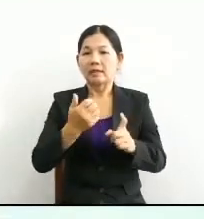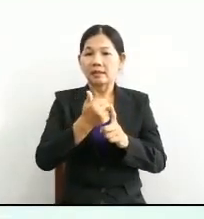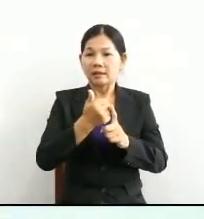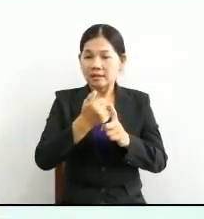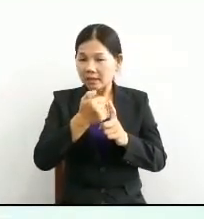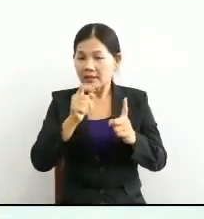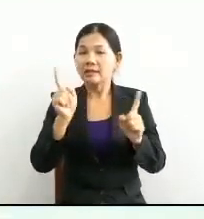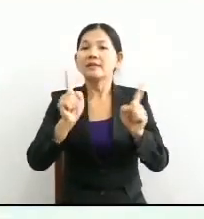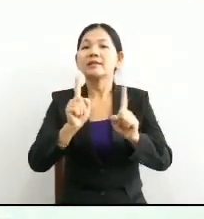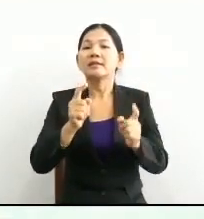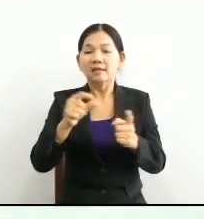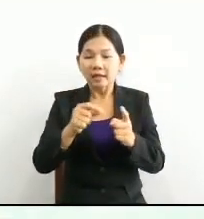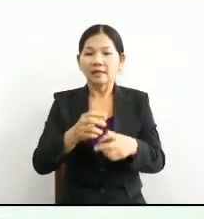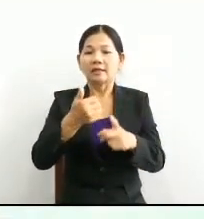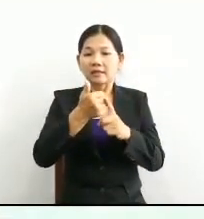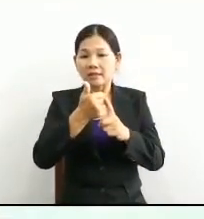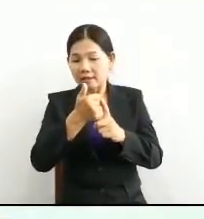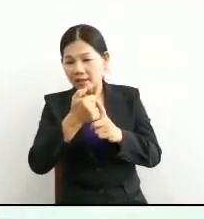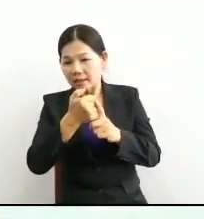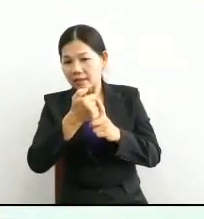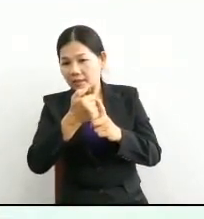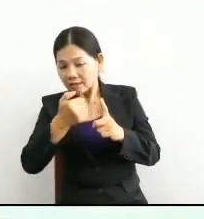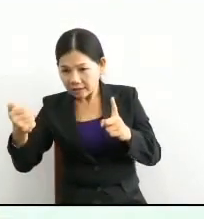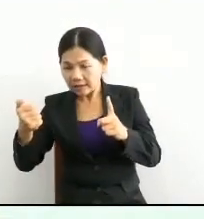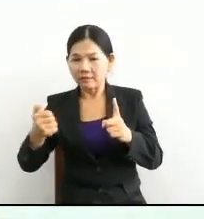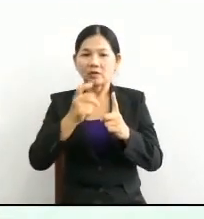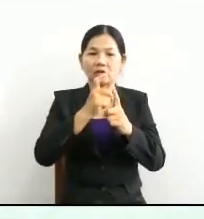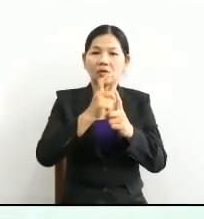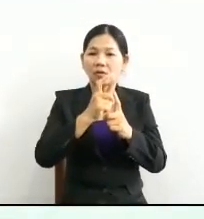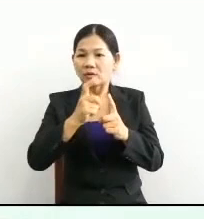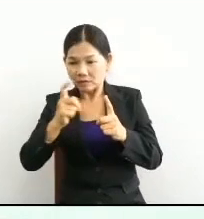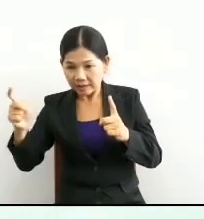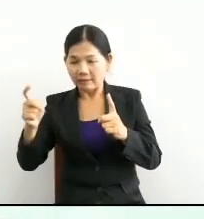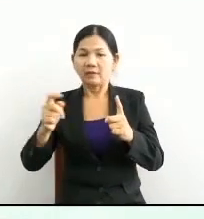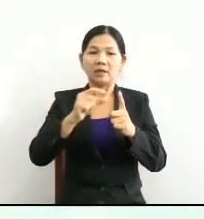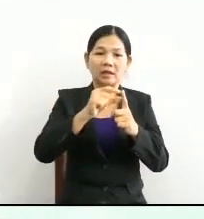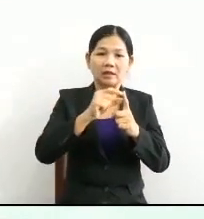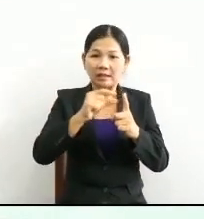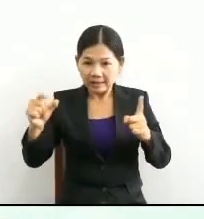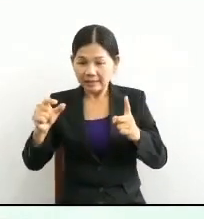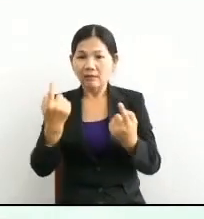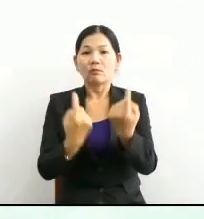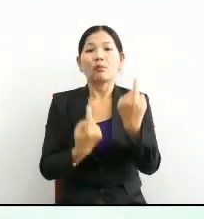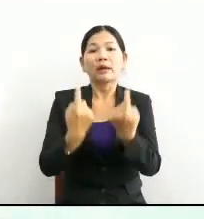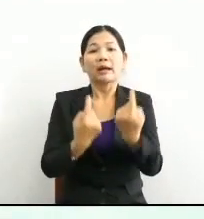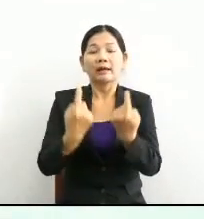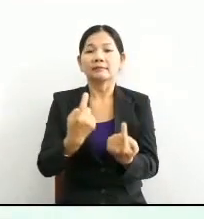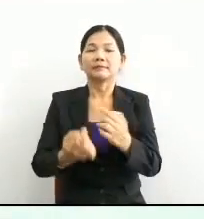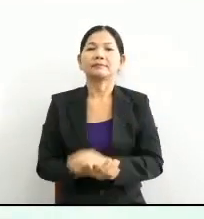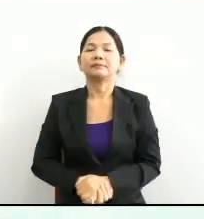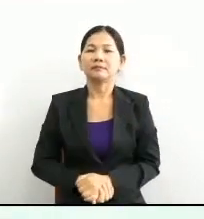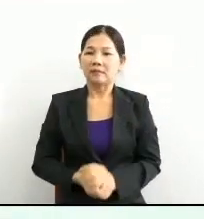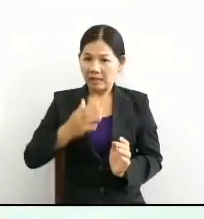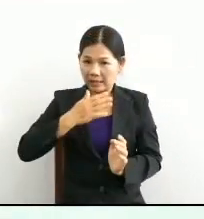ạ nó cố tốc bay con cất mười nít tì này con nhé chả bao nhà hà lấy nó cố lên chịu thì